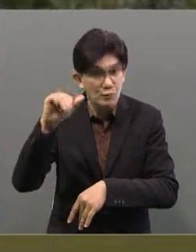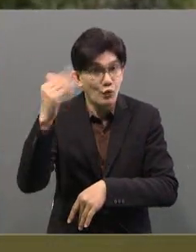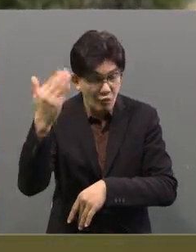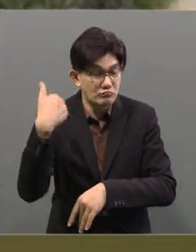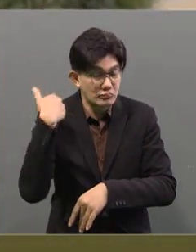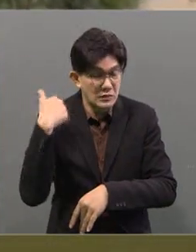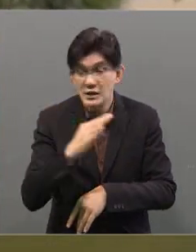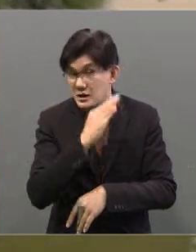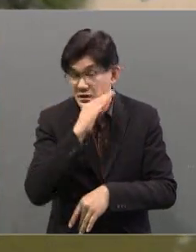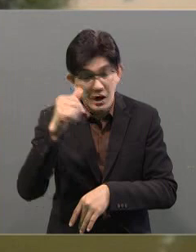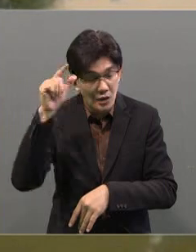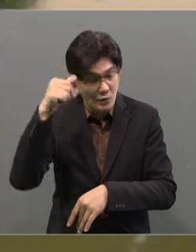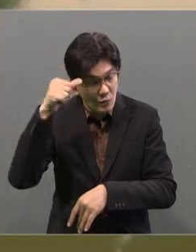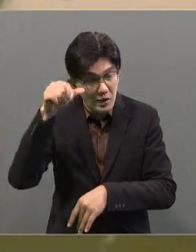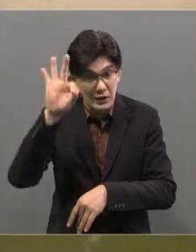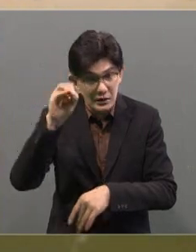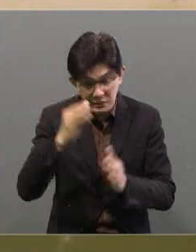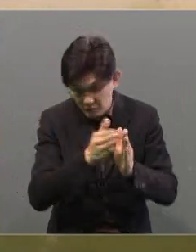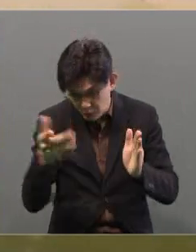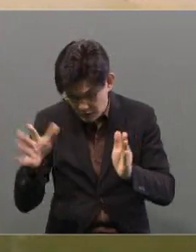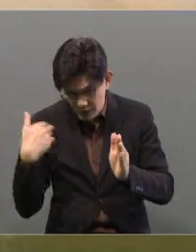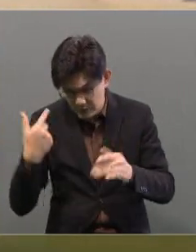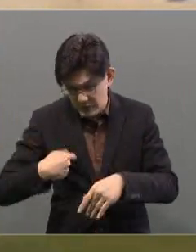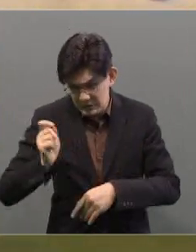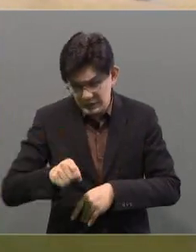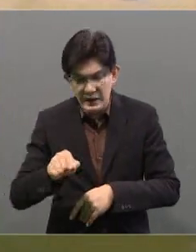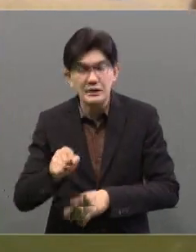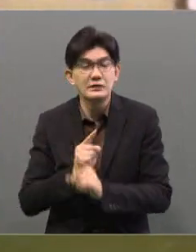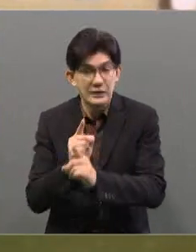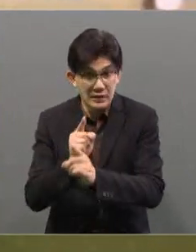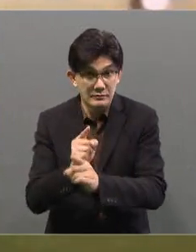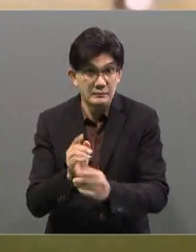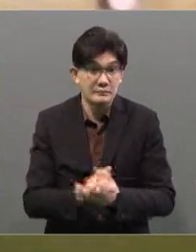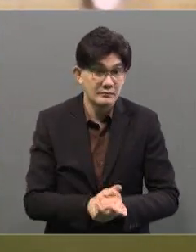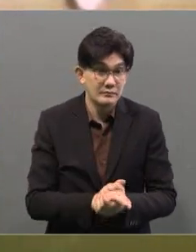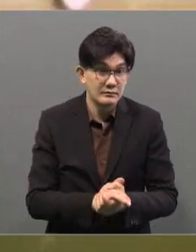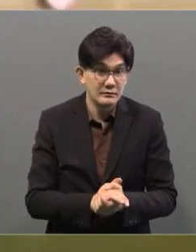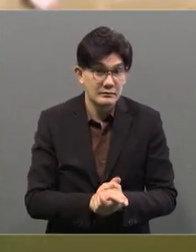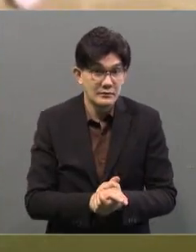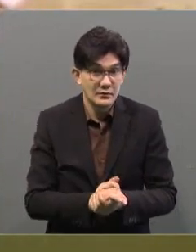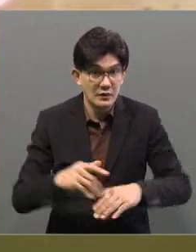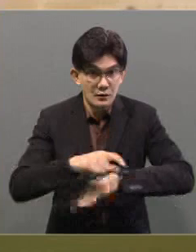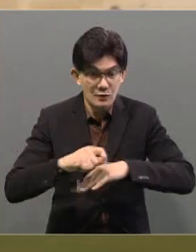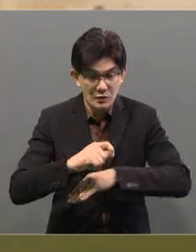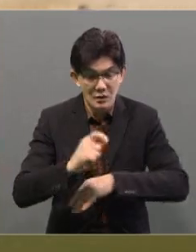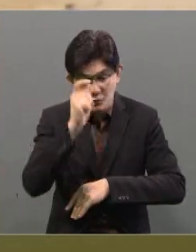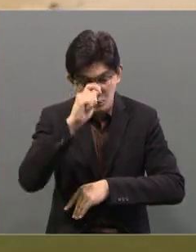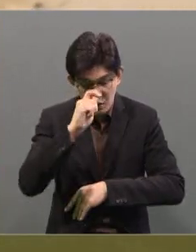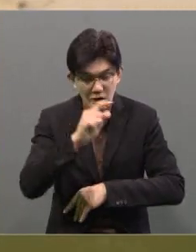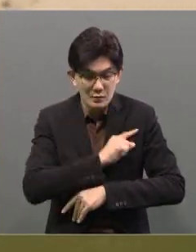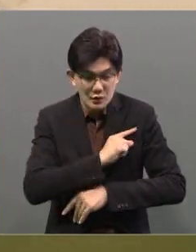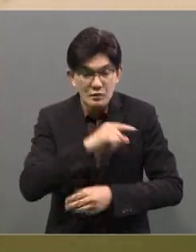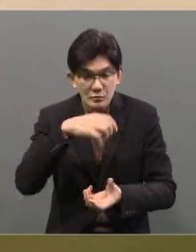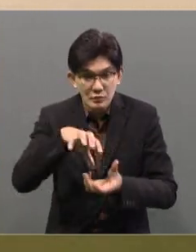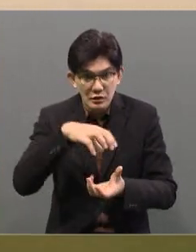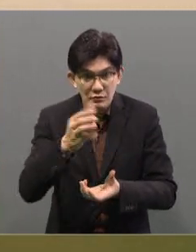า90วันไปแล้วสุดท้ายคำสั่งศาลปกครองจะออกมาอย่างไรก็จะพร้อมทำตามลองฟังเสียงวิศวกรโยธาปฏิบัติการจากกรมเจ้าท่